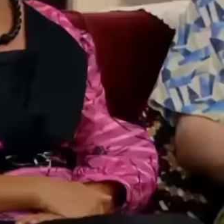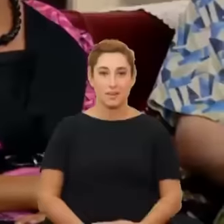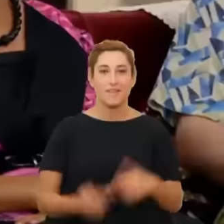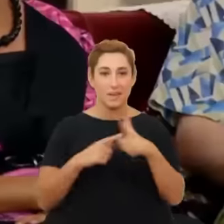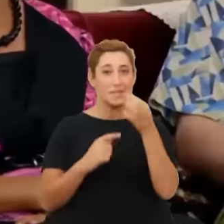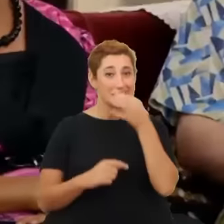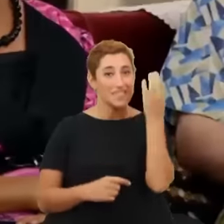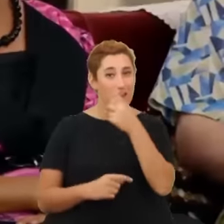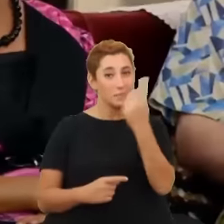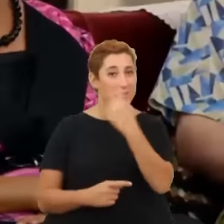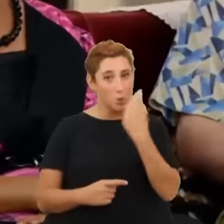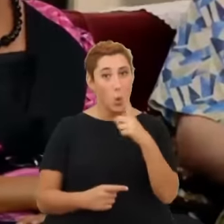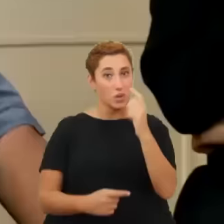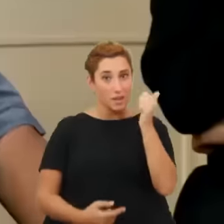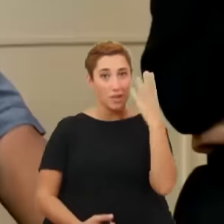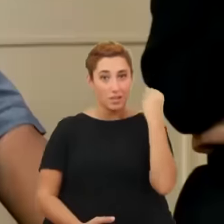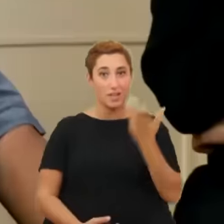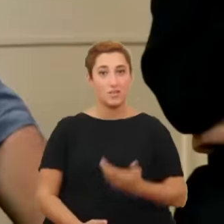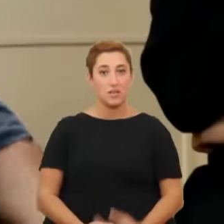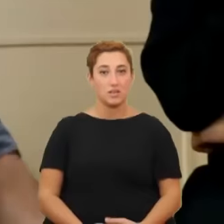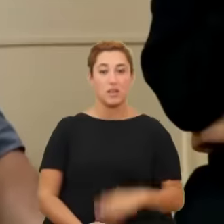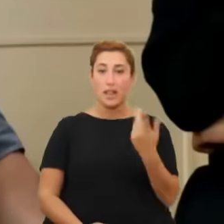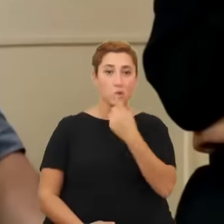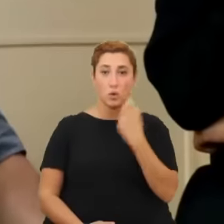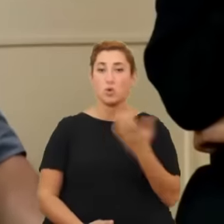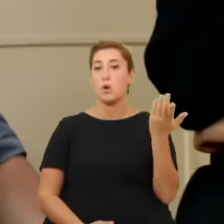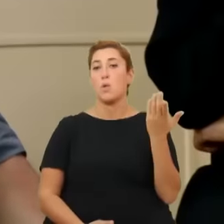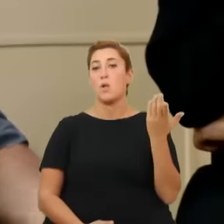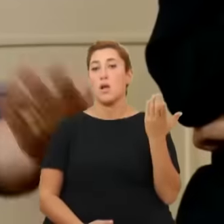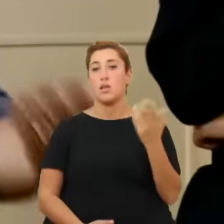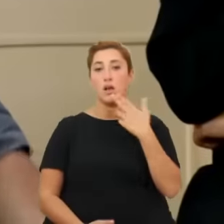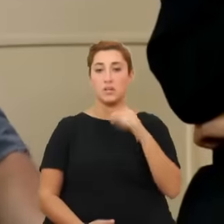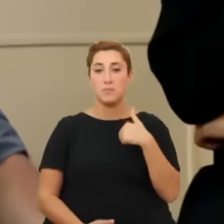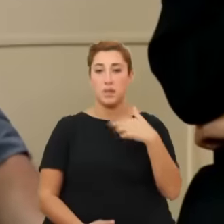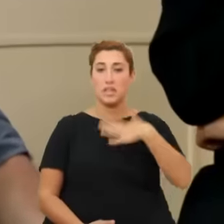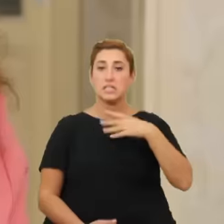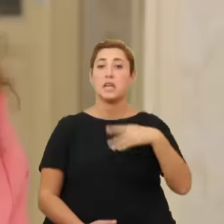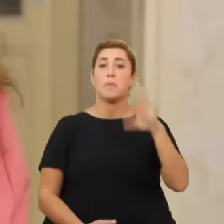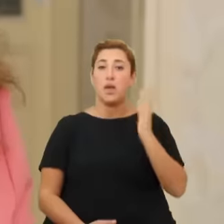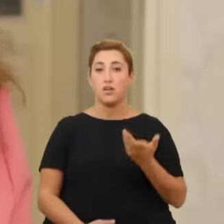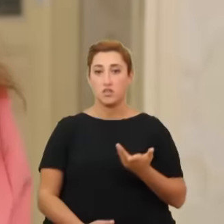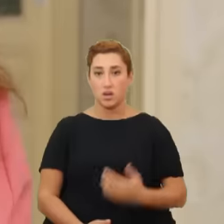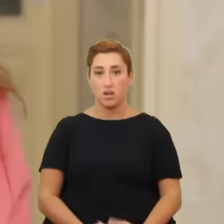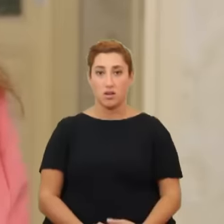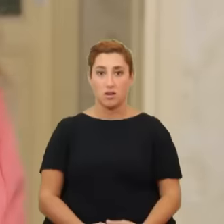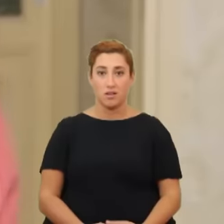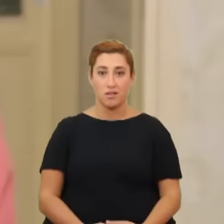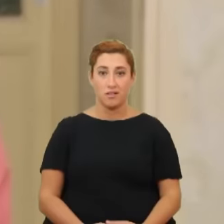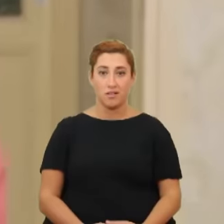Bebeciğim bir izin versek de sorsa o zaman? Ya ne soracak, Allah Allah, kızı benden isteyecek değiller ya.